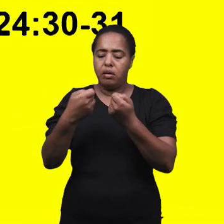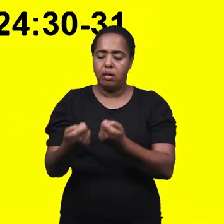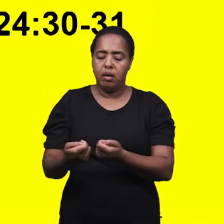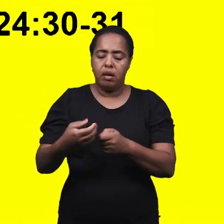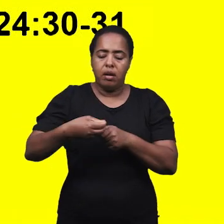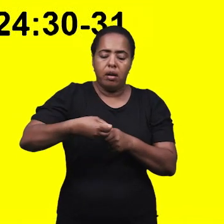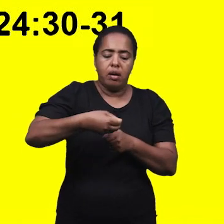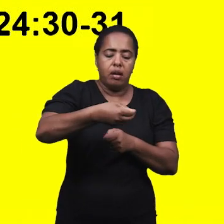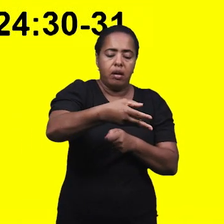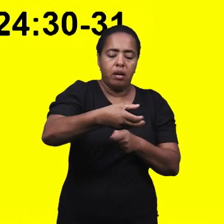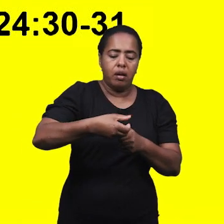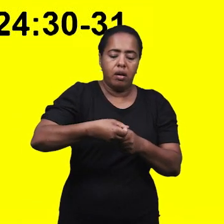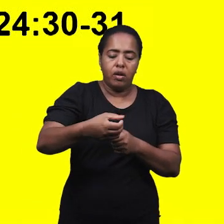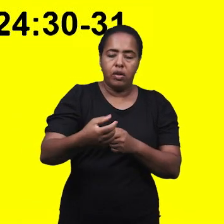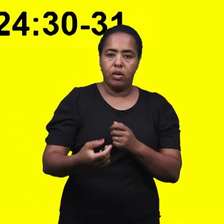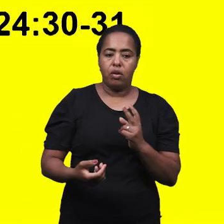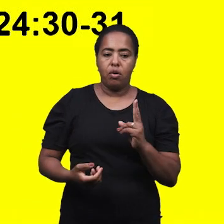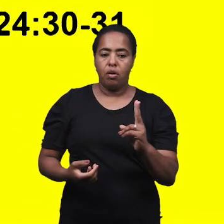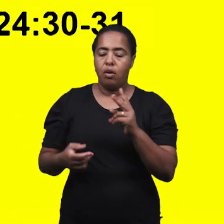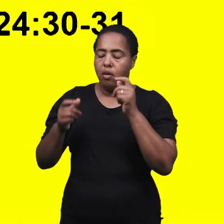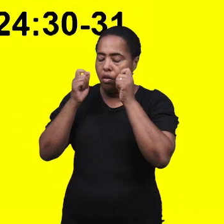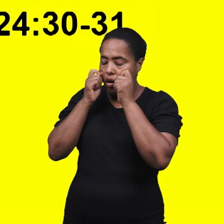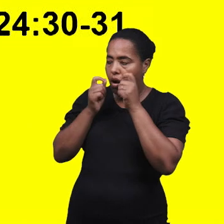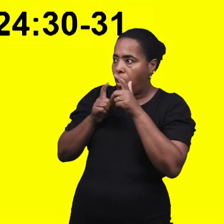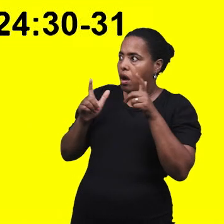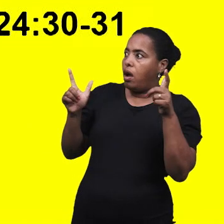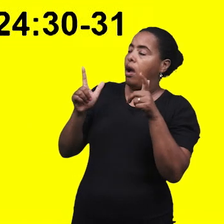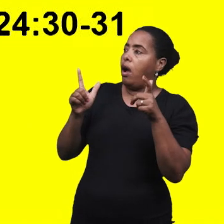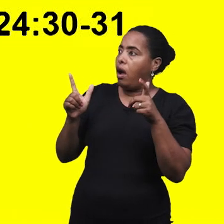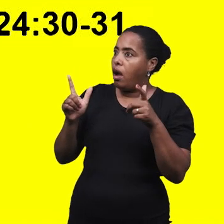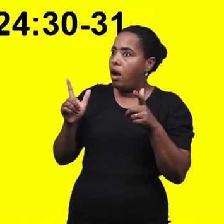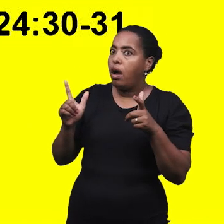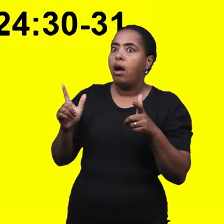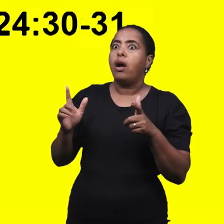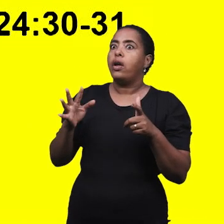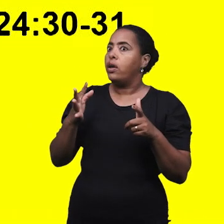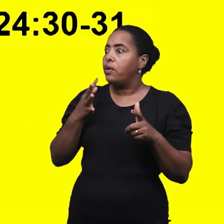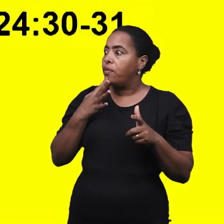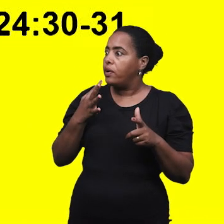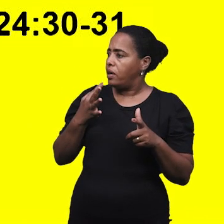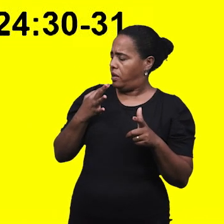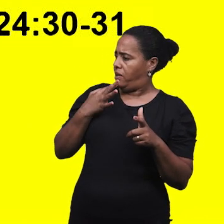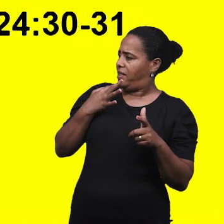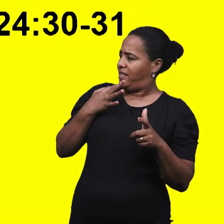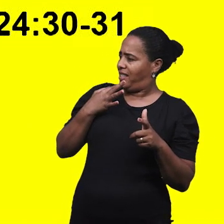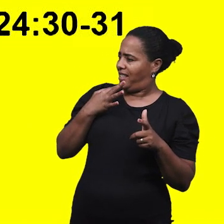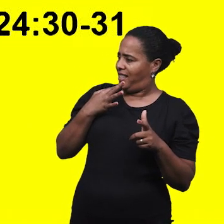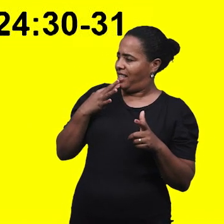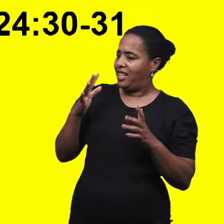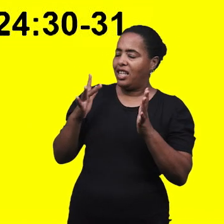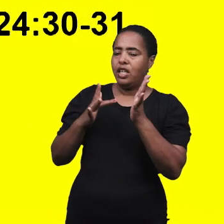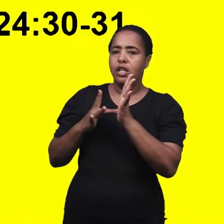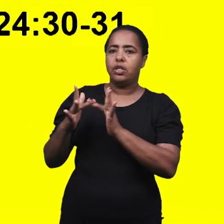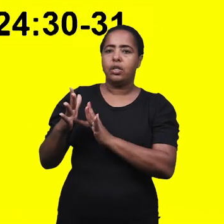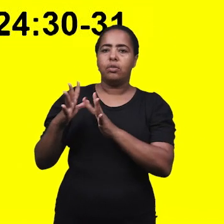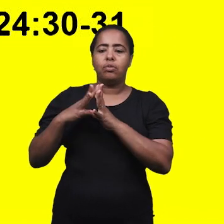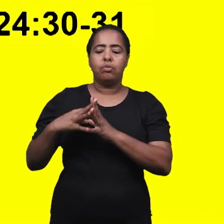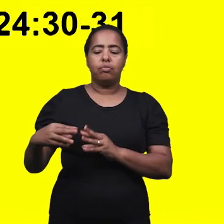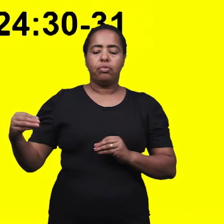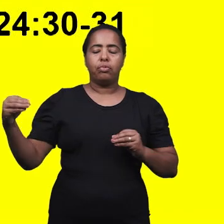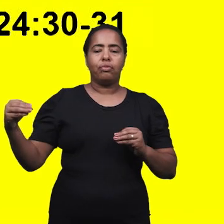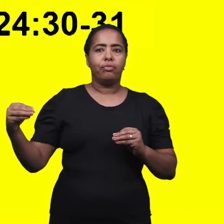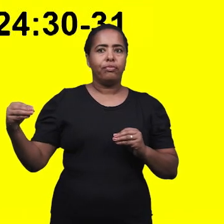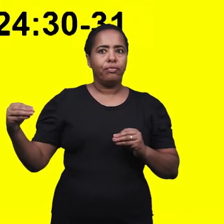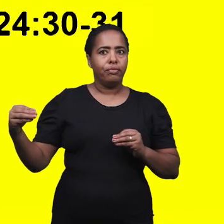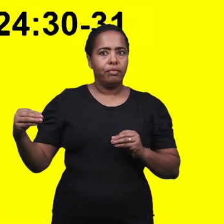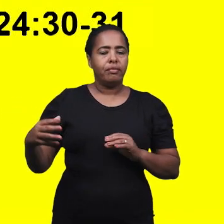a partagé et l'a donné. Leurs yeux alors se sont ouverts, ils l'ont reconnu, et lui,